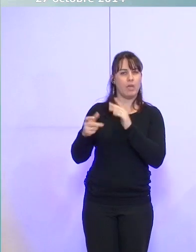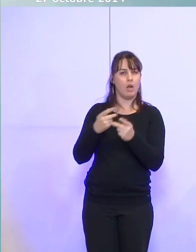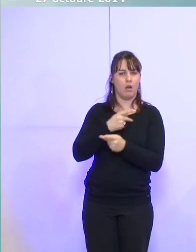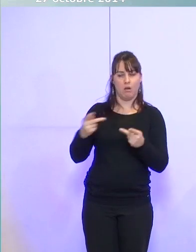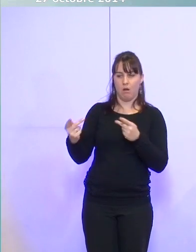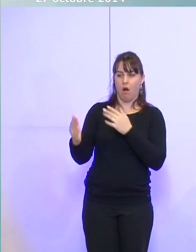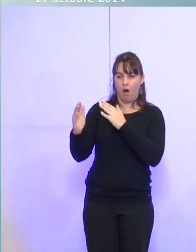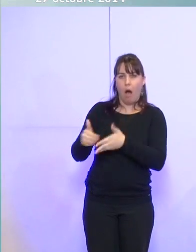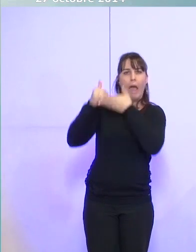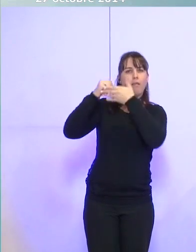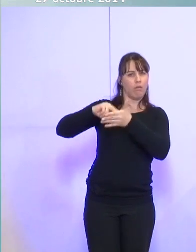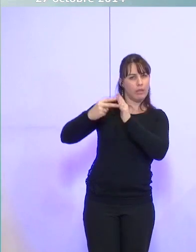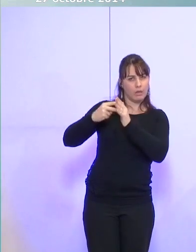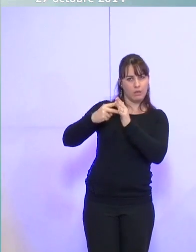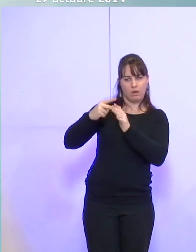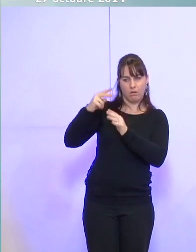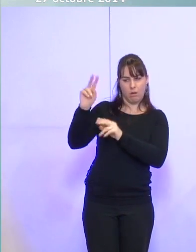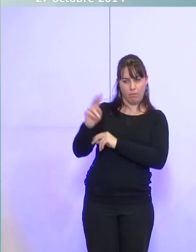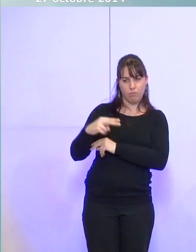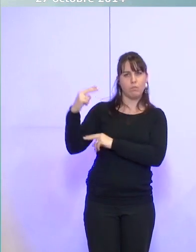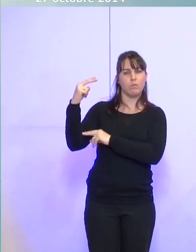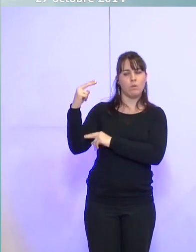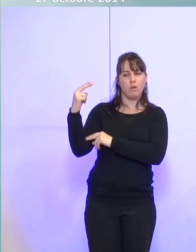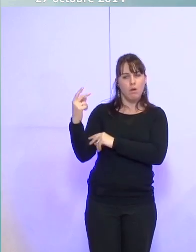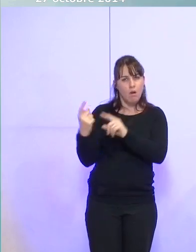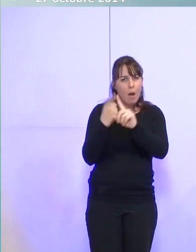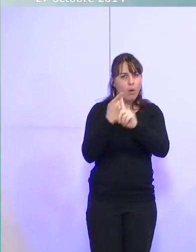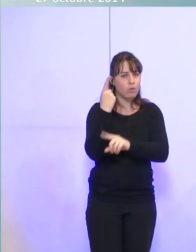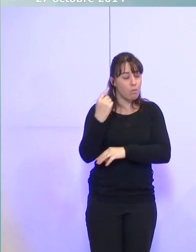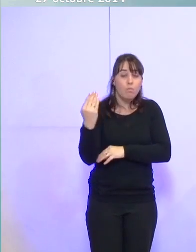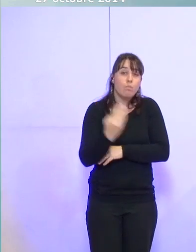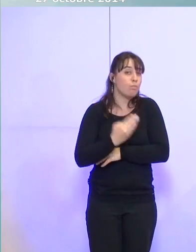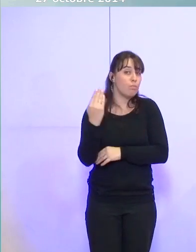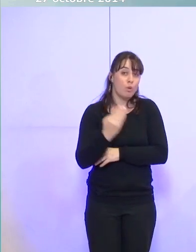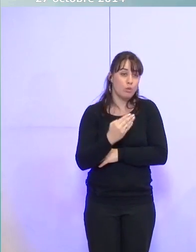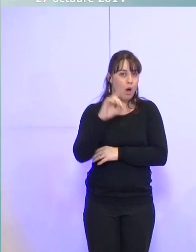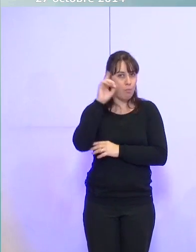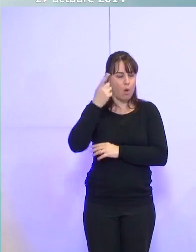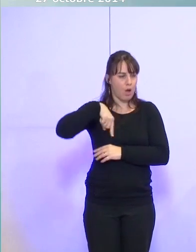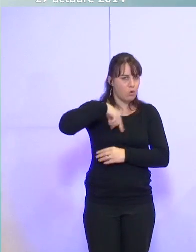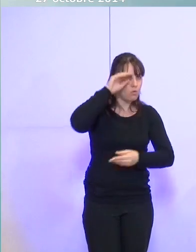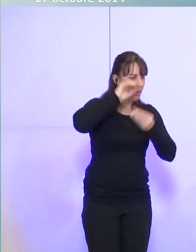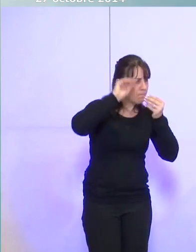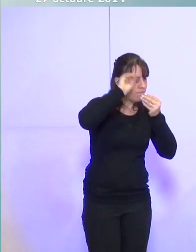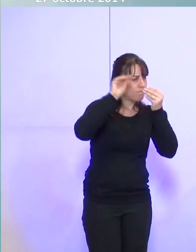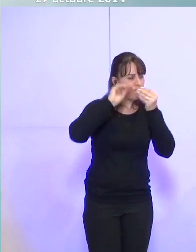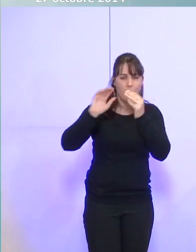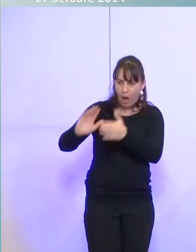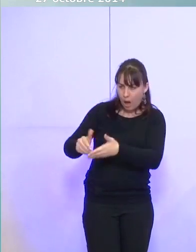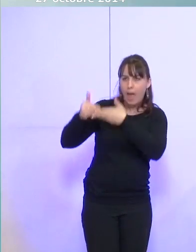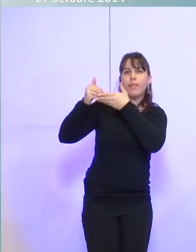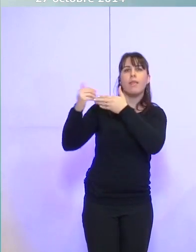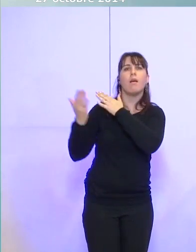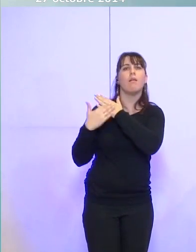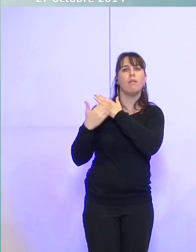technique important, mais vraiment nécessaire pour répondre à nos nombreuses interrogations. Il s'est